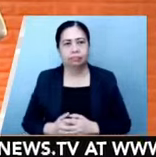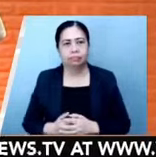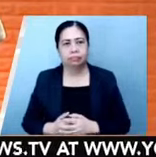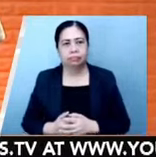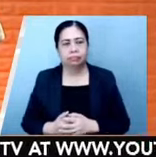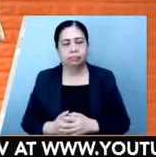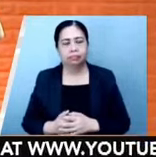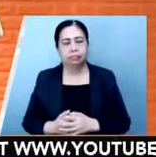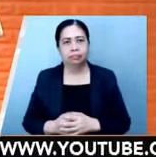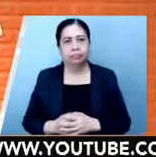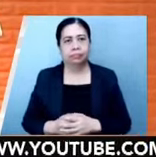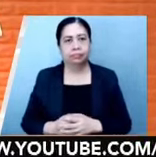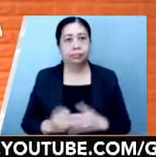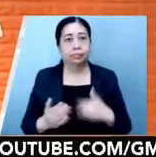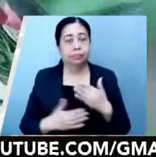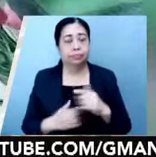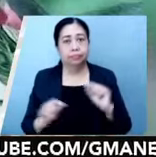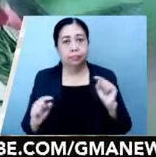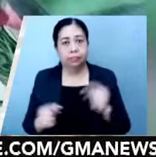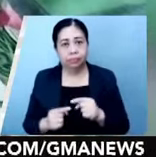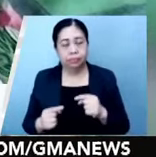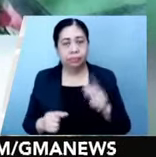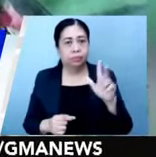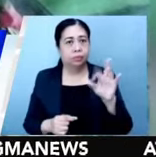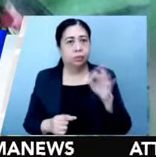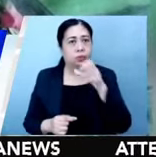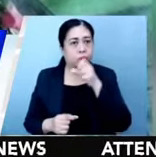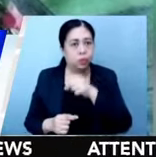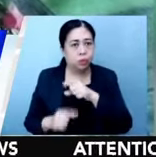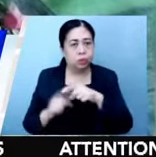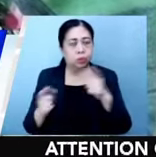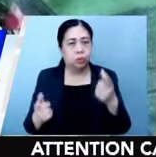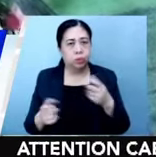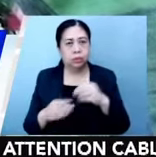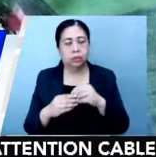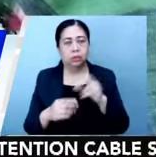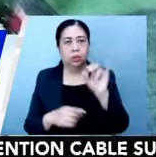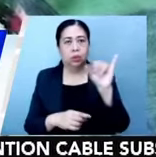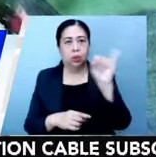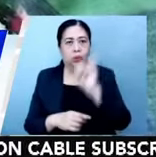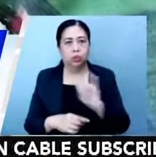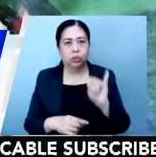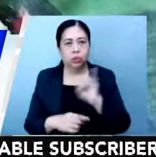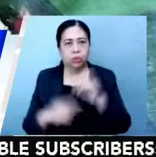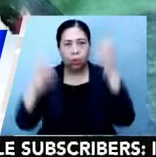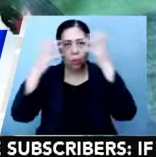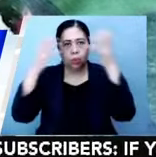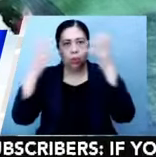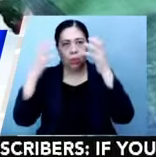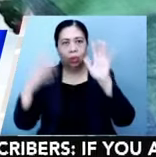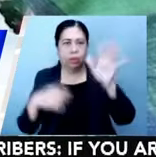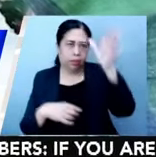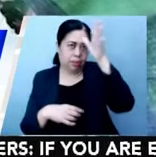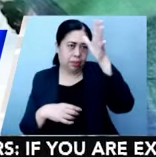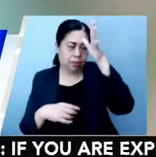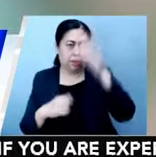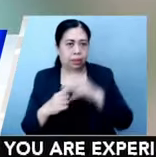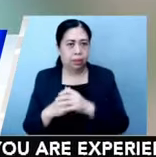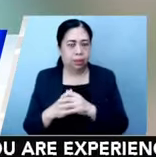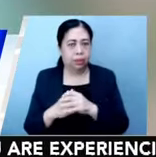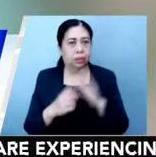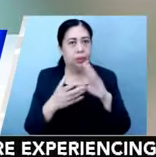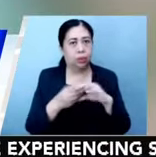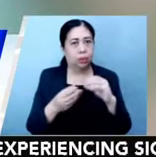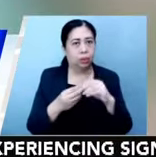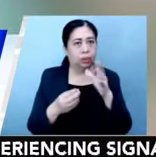Sugatan naman ang lalaking 39 na taong gulang sa Kabugao, Ilocos Sur dahil sa pagwawala ng kanyang ama. Kwento ng ina ng biktima, papasok ng bahay